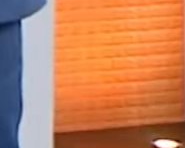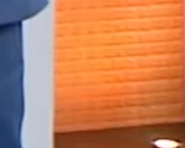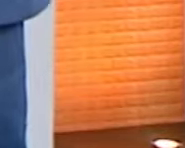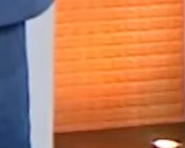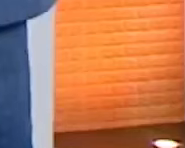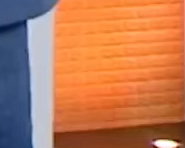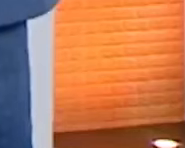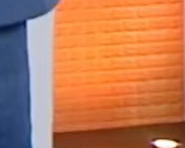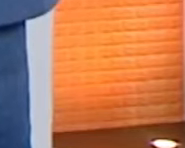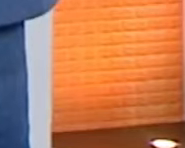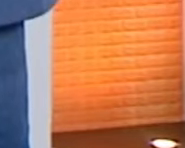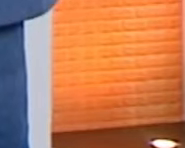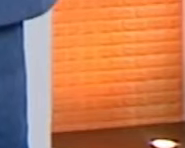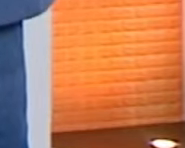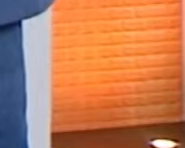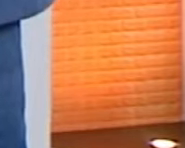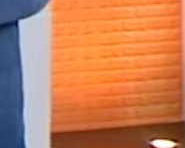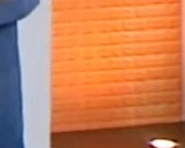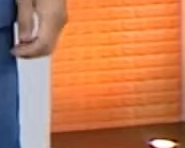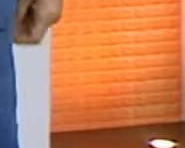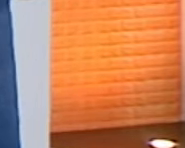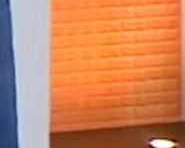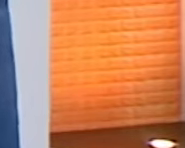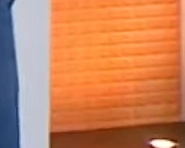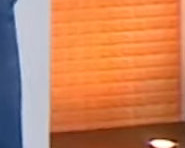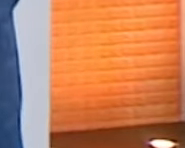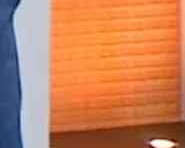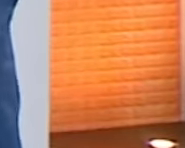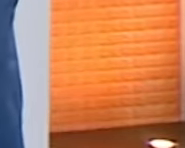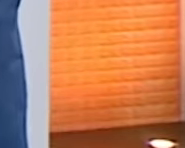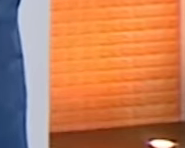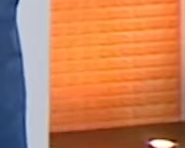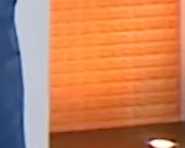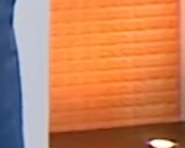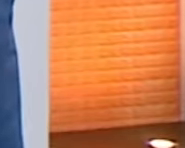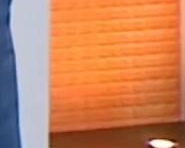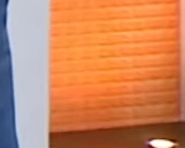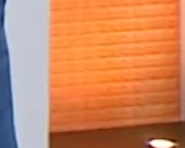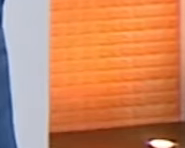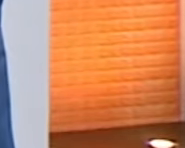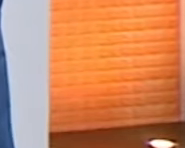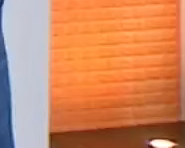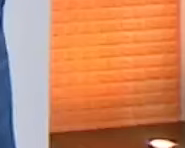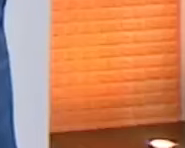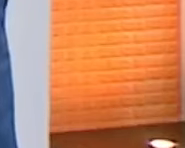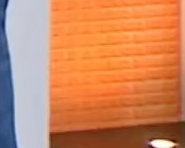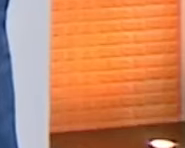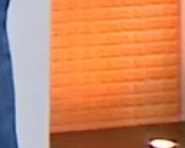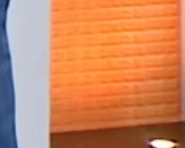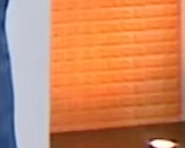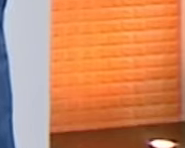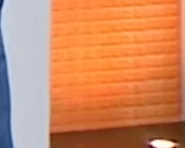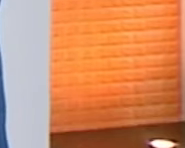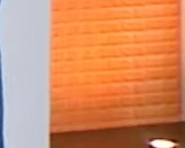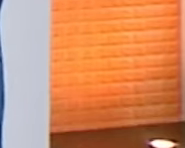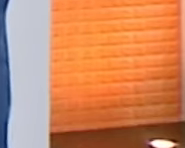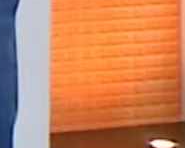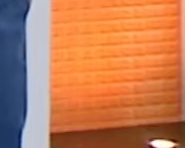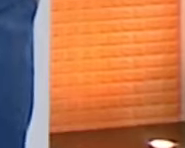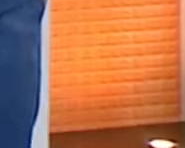balita. Mag-subscribe sa GMA Integrated News sa YouTube. Sa mga kapuso abroad, subaybayan nyo kami sa GMA Pinoy